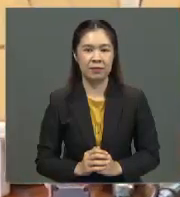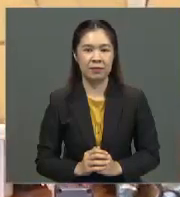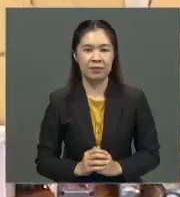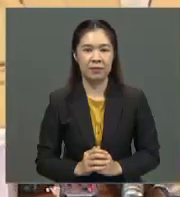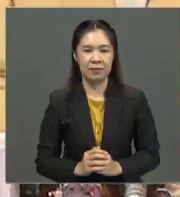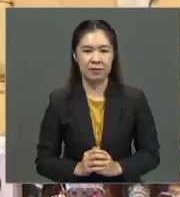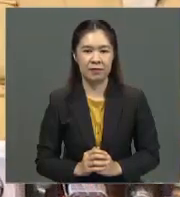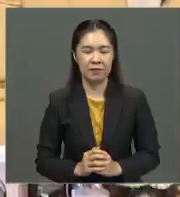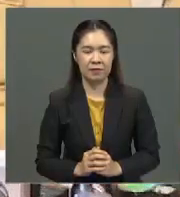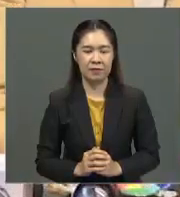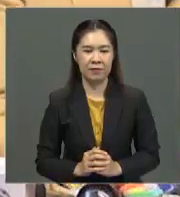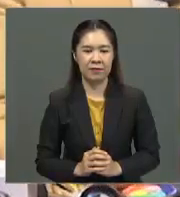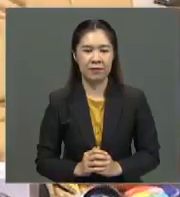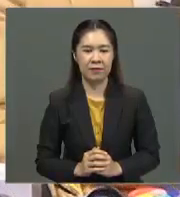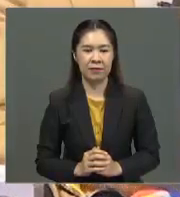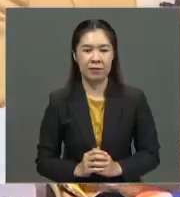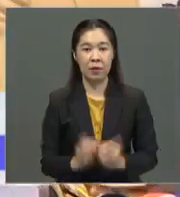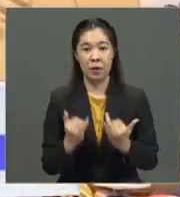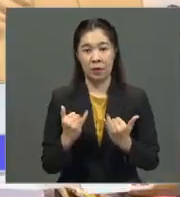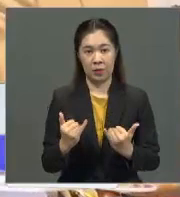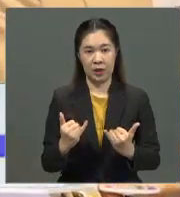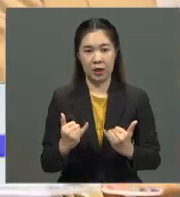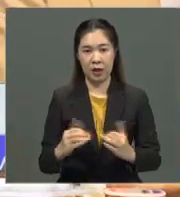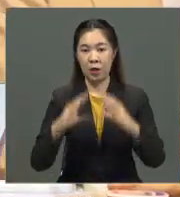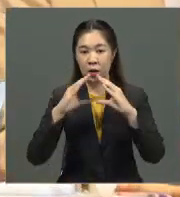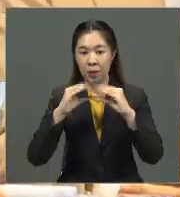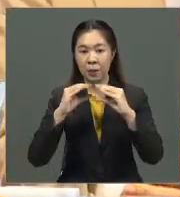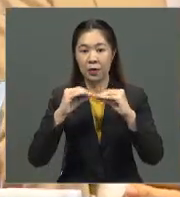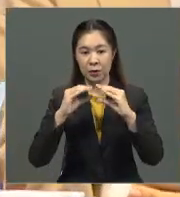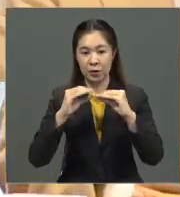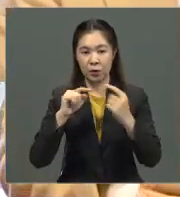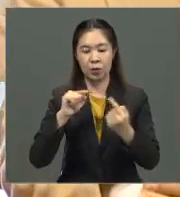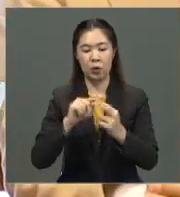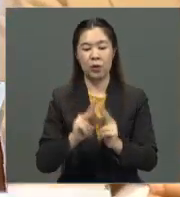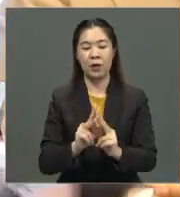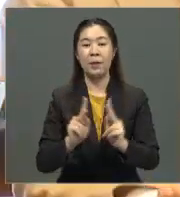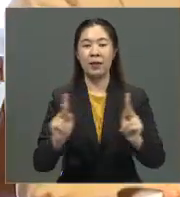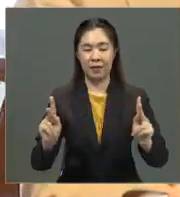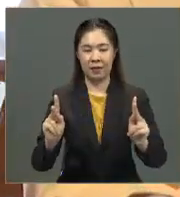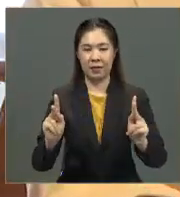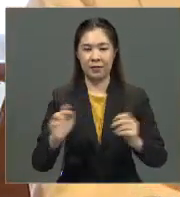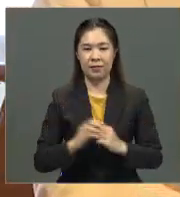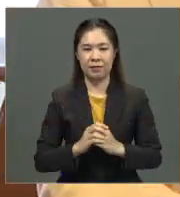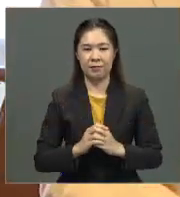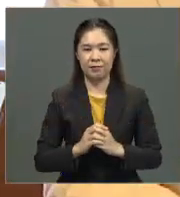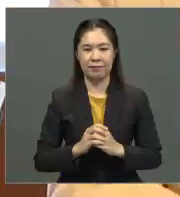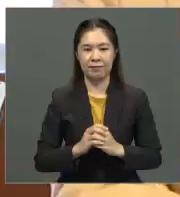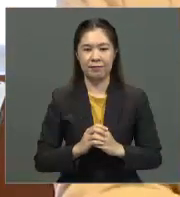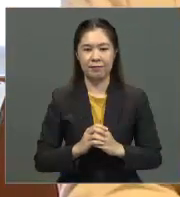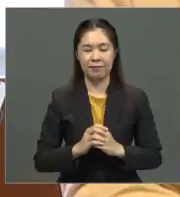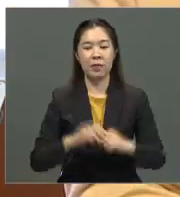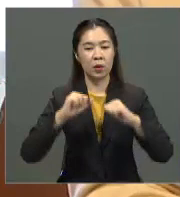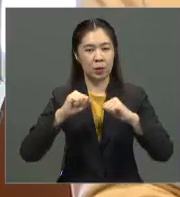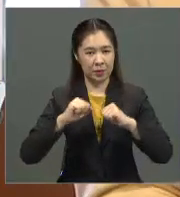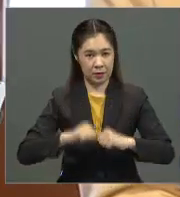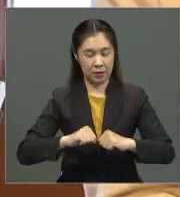ที่ต ั ดส ิน ใจ ครับอ๋อไม่ครับก็วันนี้เราก็ประชุมในส่วนของกรรมการบริหารพรรคนะฮะก็ถือว่าเป็นมติและผมเอง